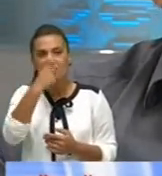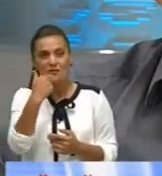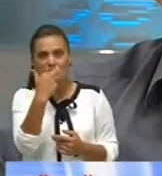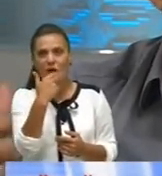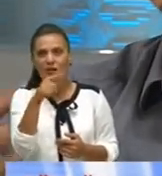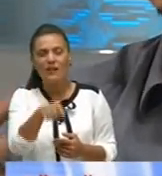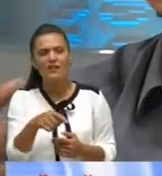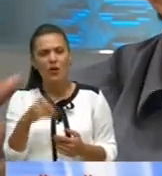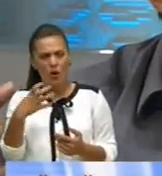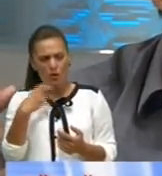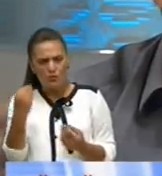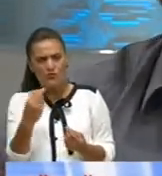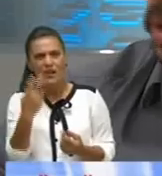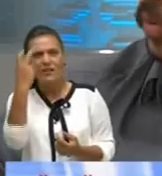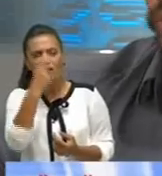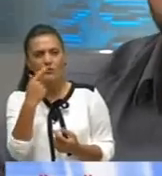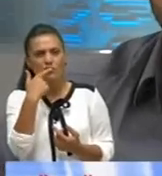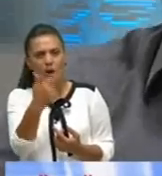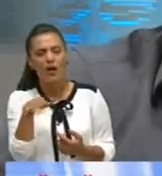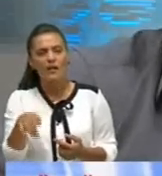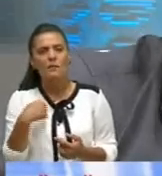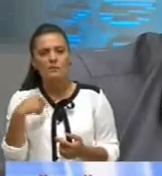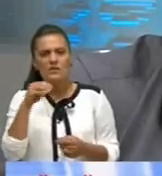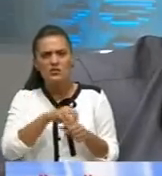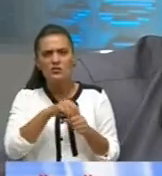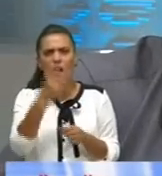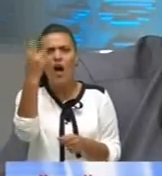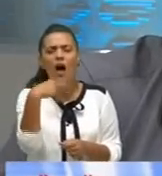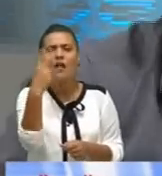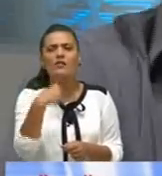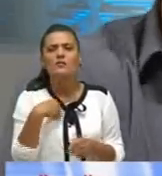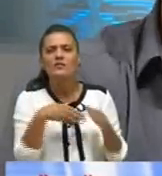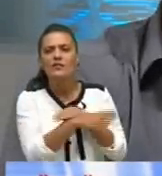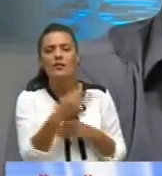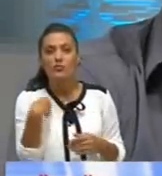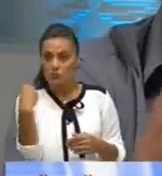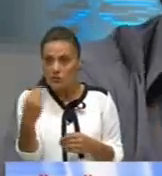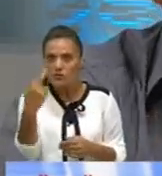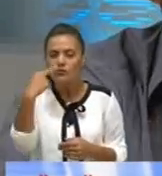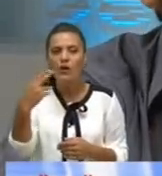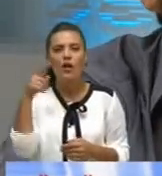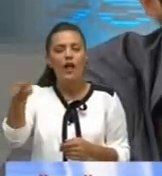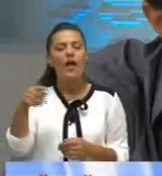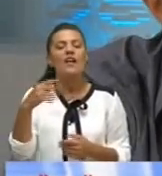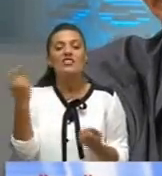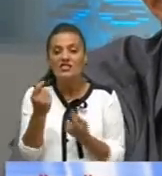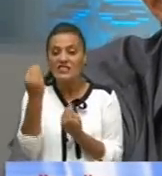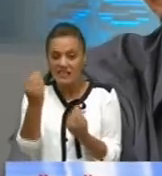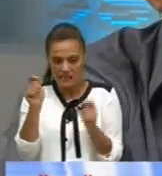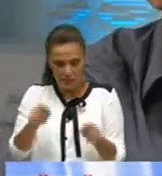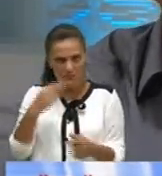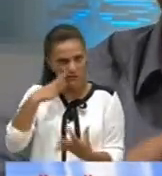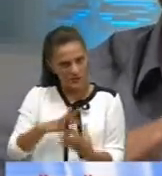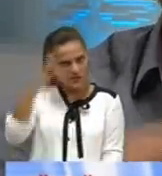söylediniz. İşte o güzel türkümüzü biz Musa abiyle içeride ağlıyorduk neredeyse. Çünkü iyi söylediniz yani bu kadar. İşini iyi yapınca